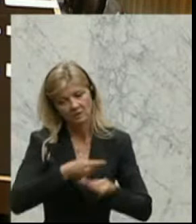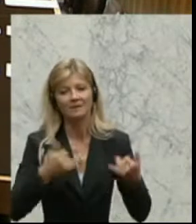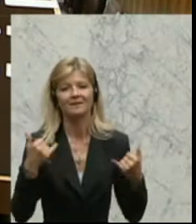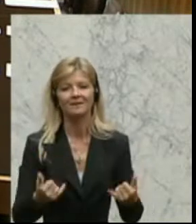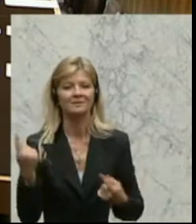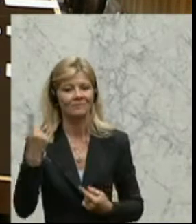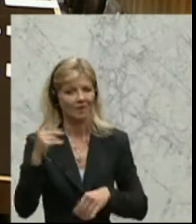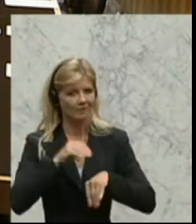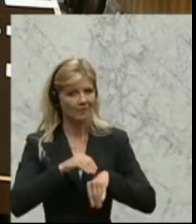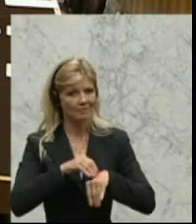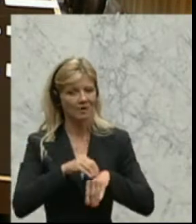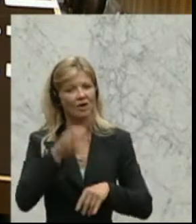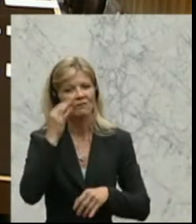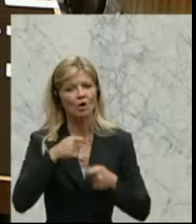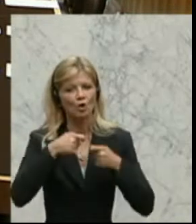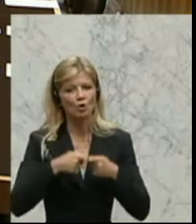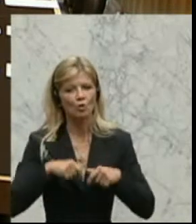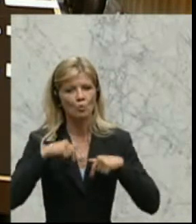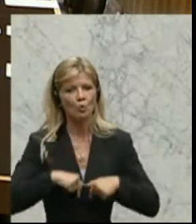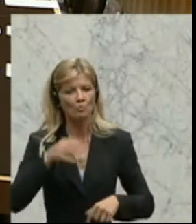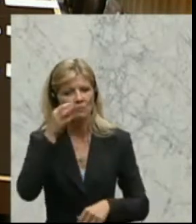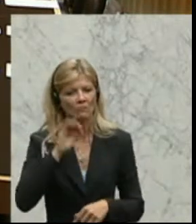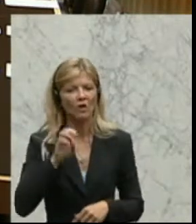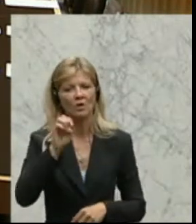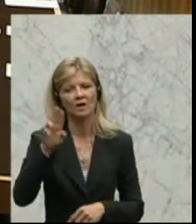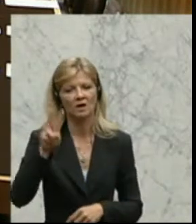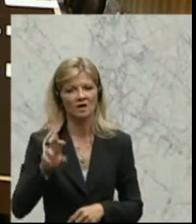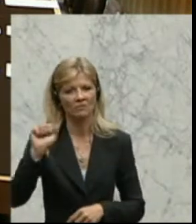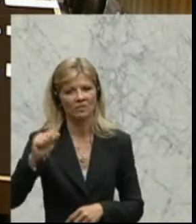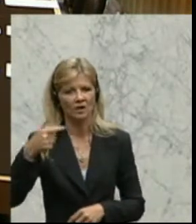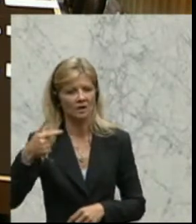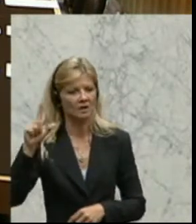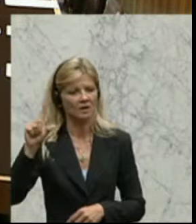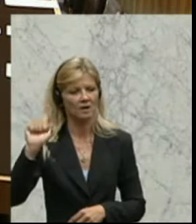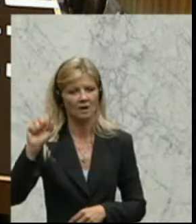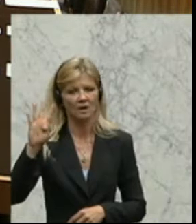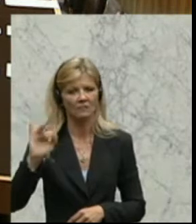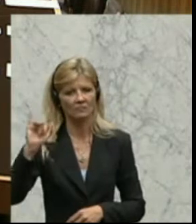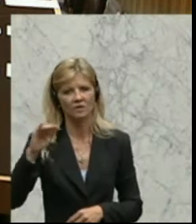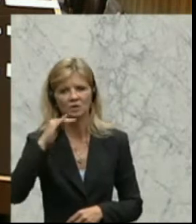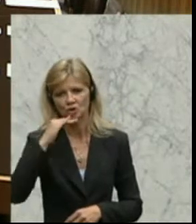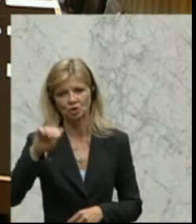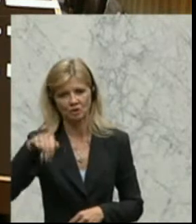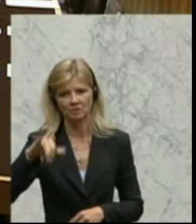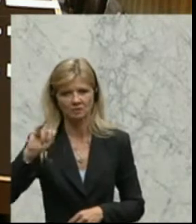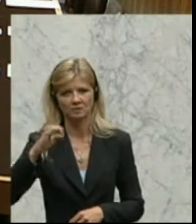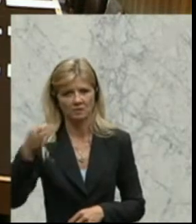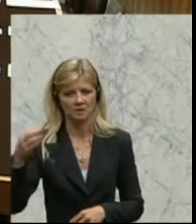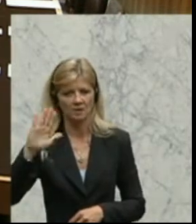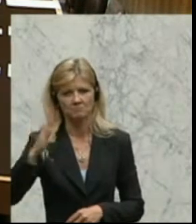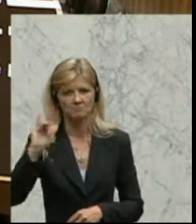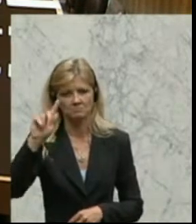Frau Dr. Eva Klawischnik-Piszczek. Danke, Frau Präsidentin. Herr Bundesminister, Herr Staatssekretär, geschätzte Kolleginnen und